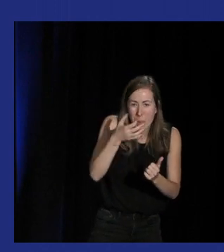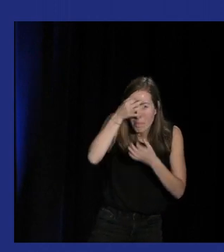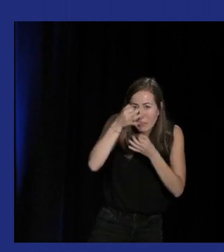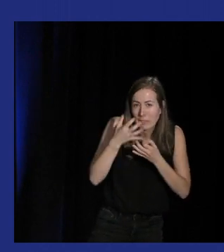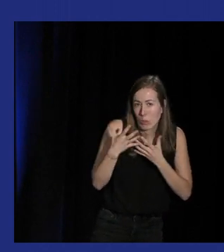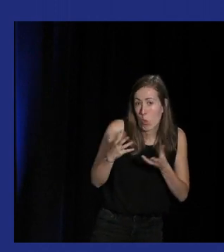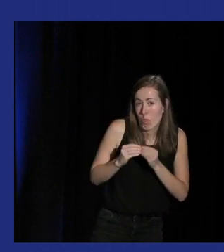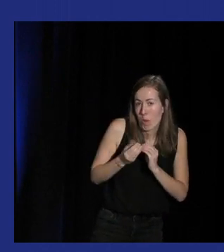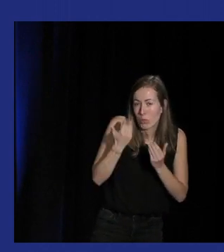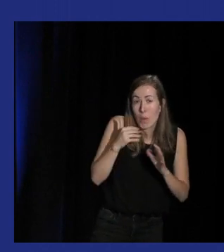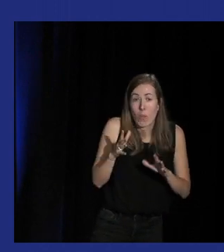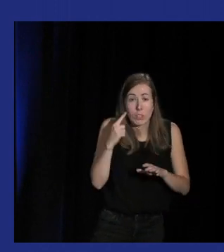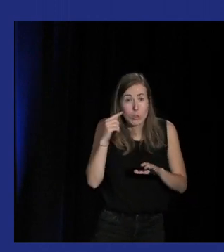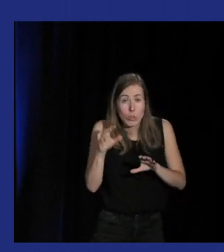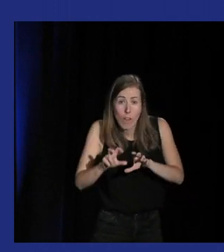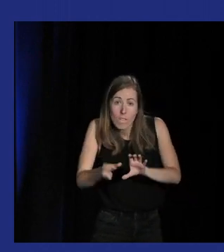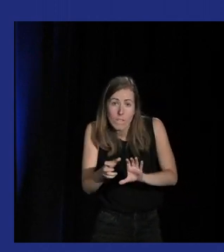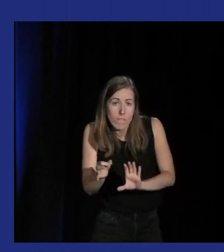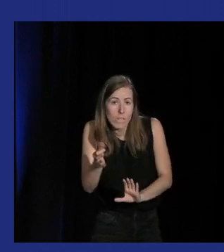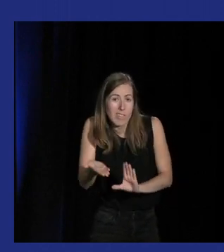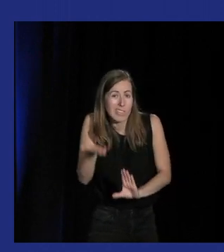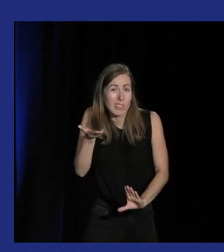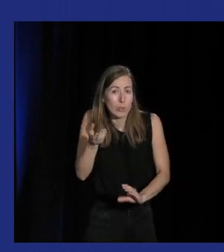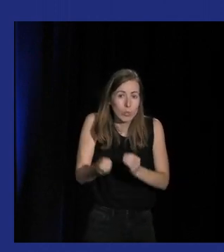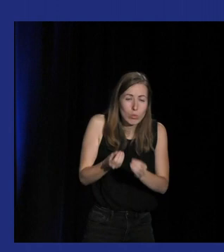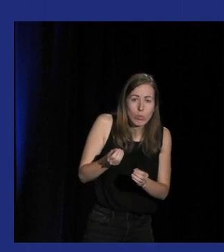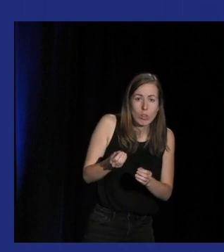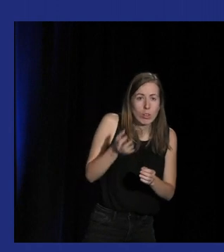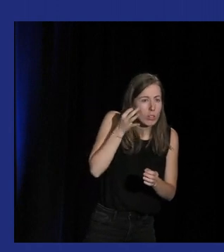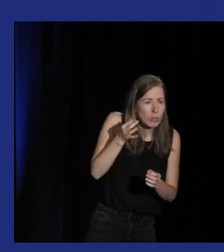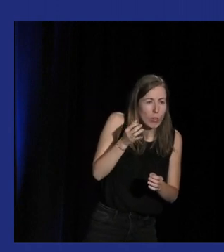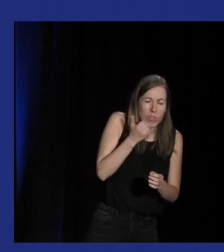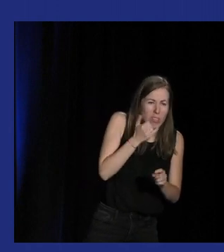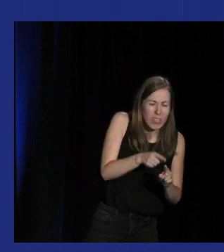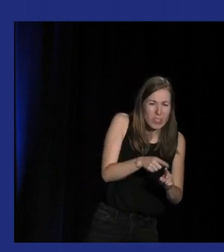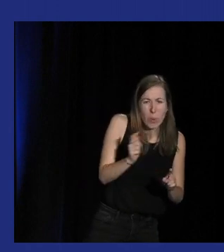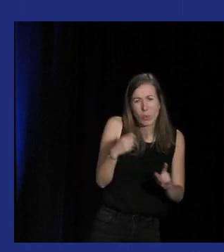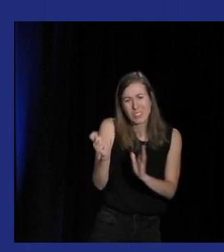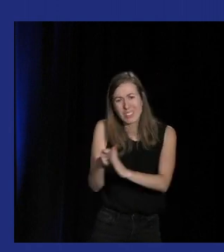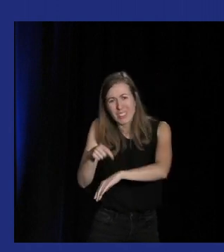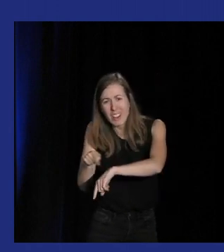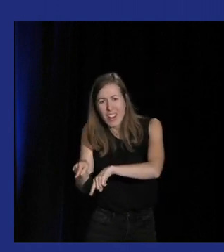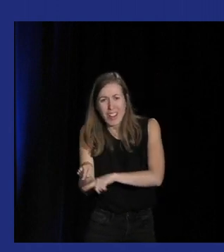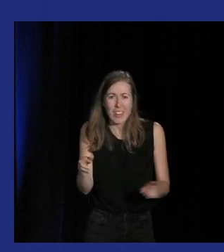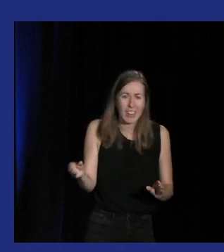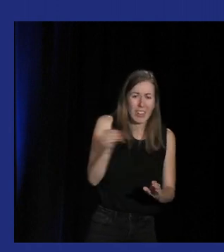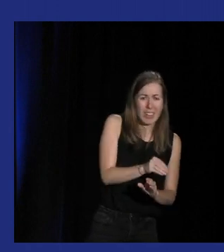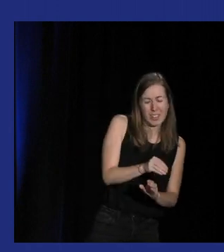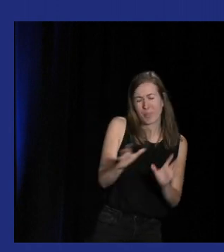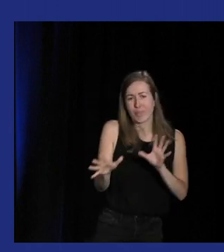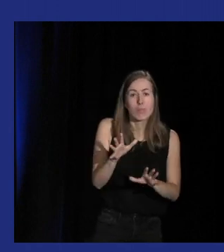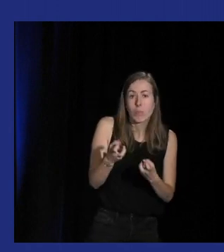le volume est pas bon ou alors tiens il est pas ce son il a on entend là alors qu'il est censé longtemps là-bas et c'est